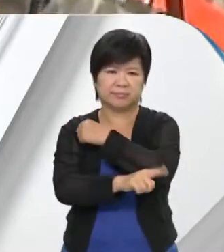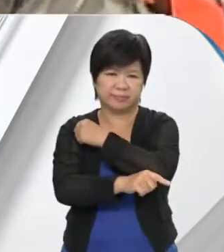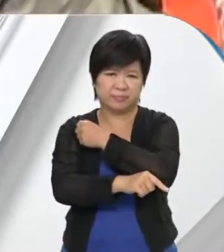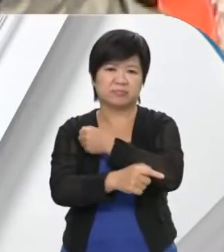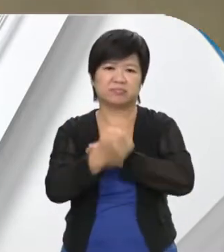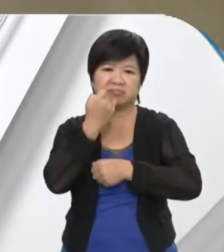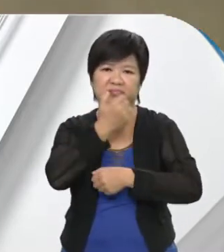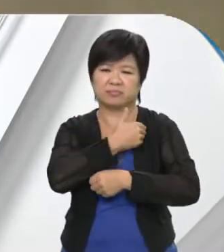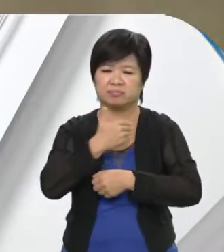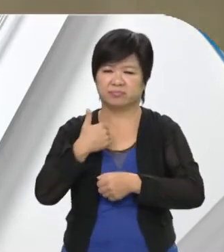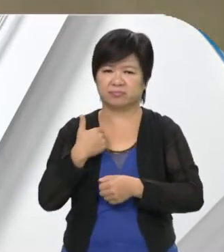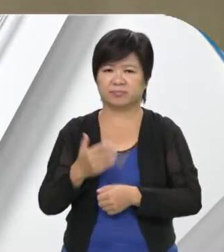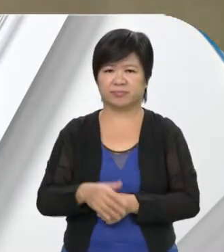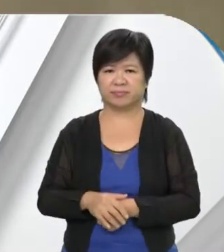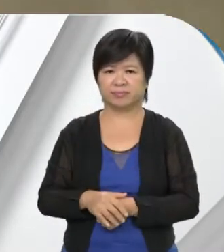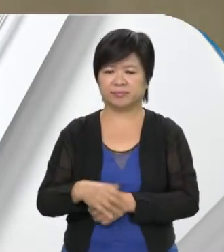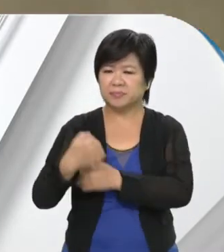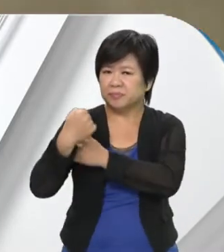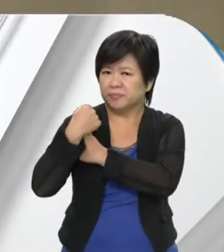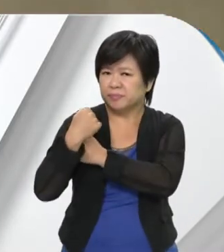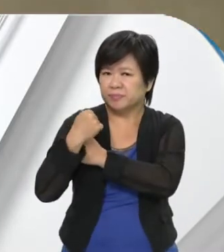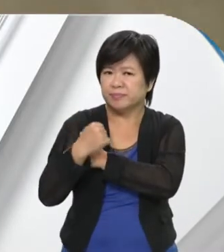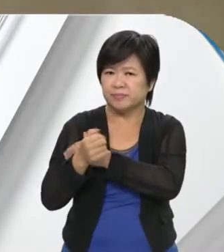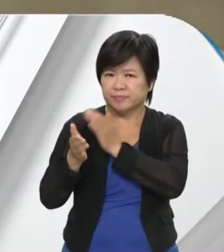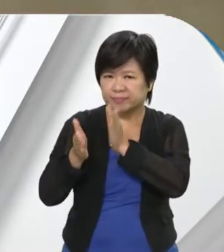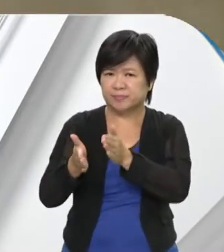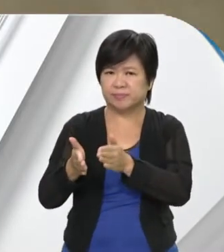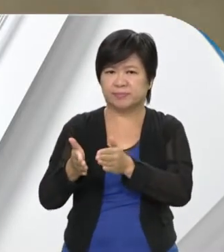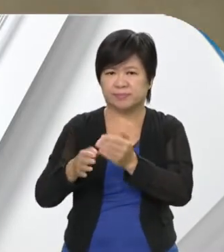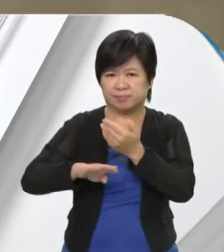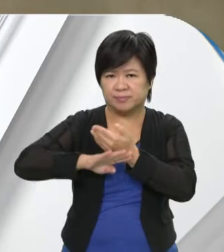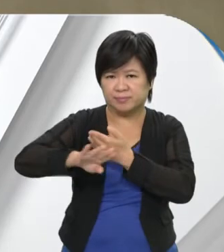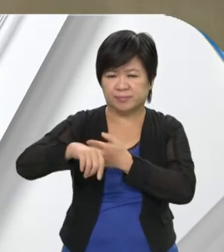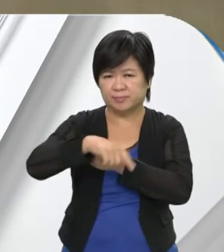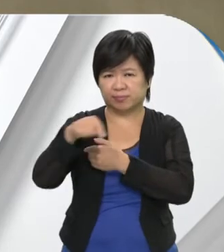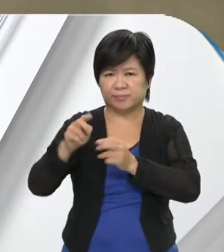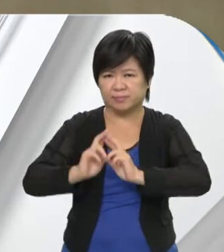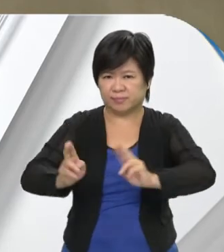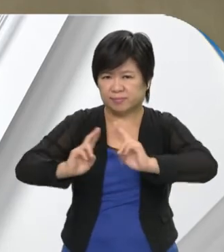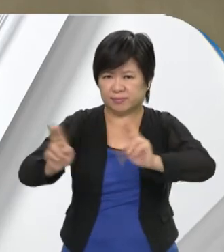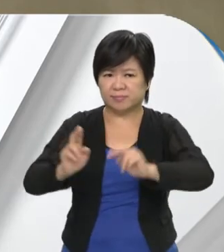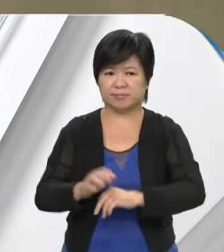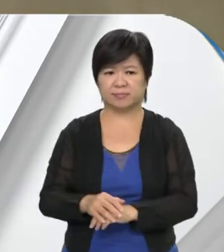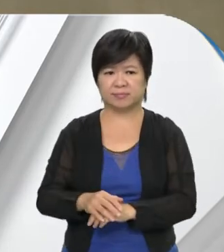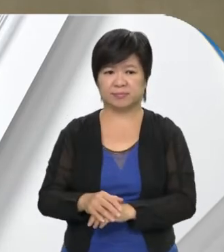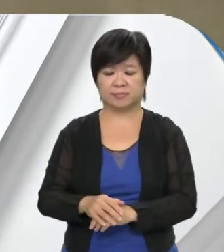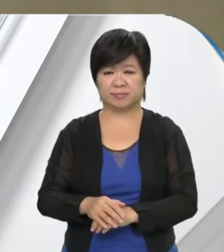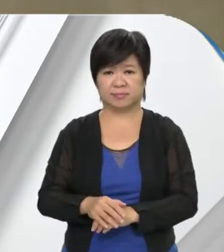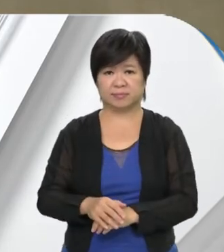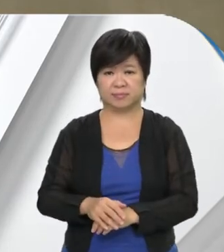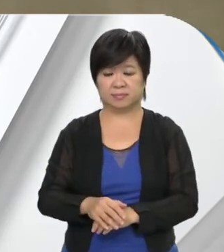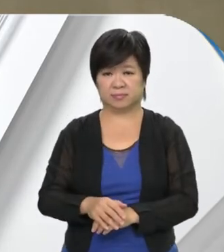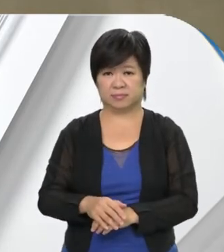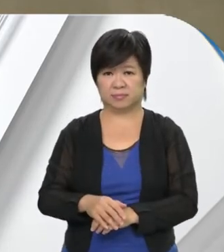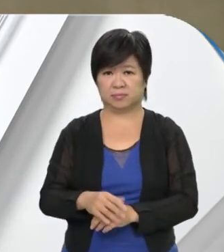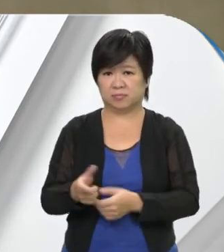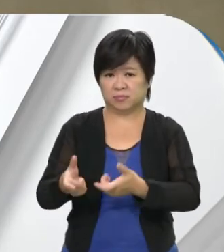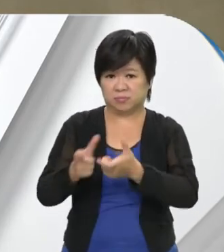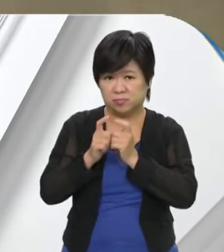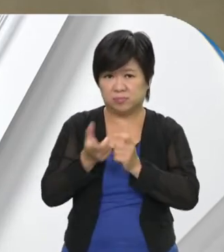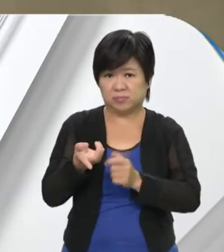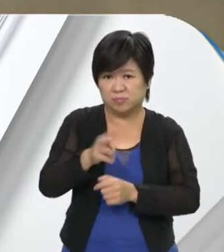的推动。 我们会尽量来努力啊，尽量来努力。再转那个核能